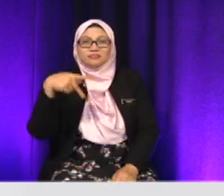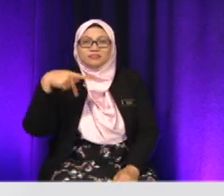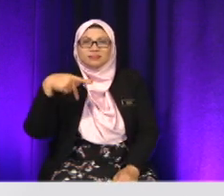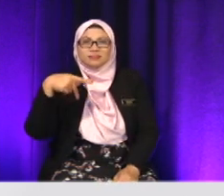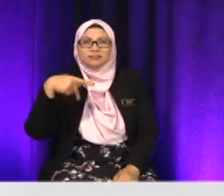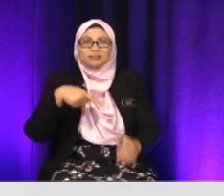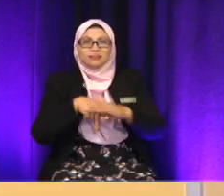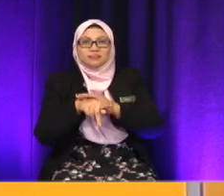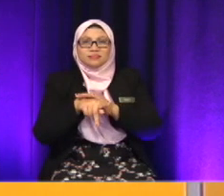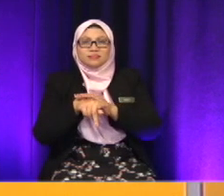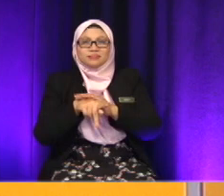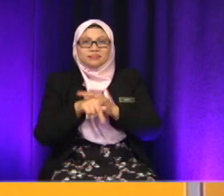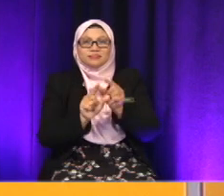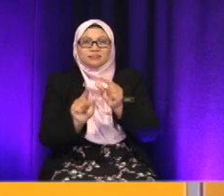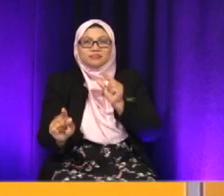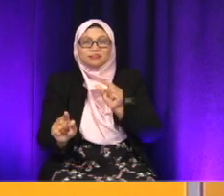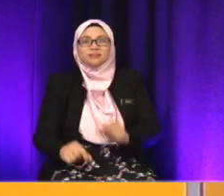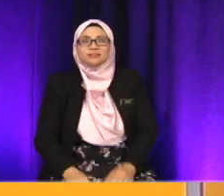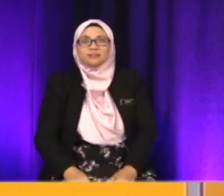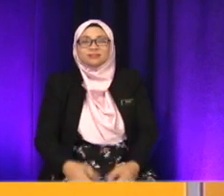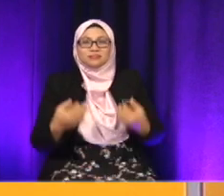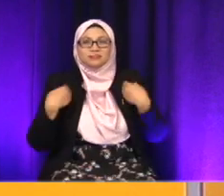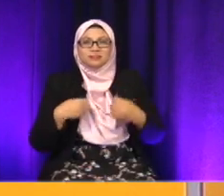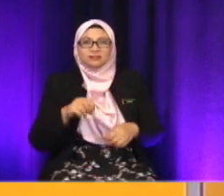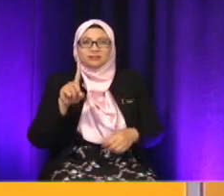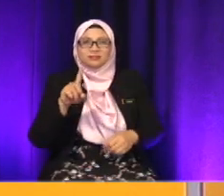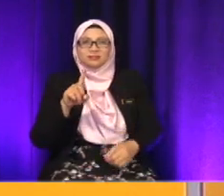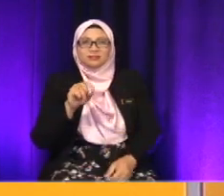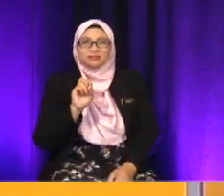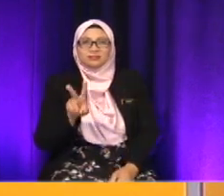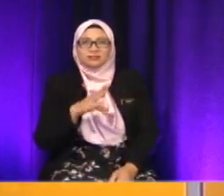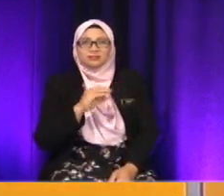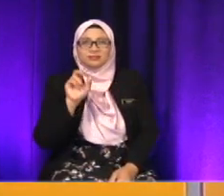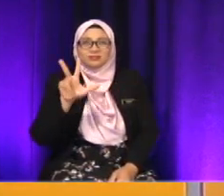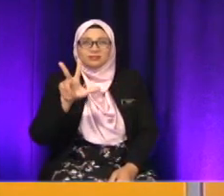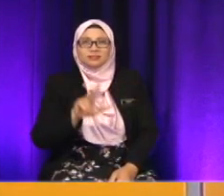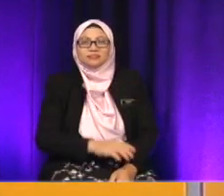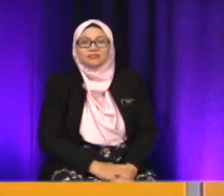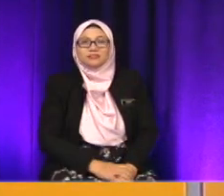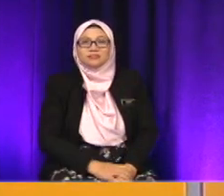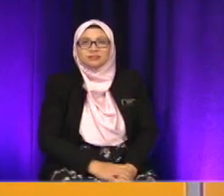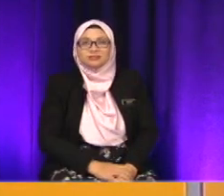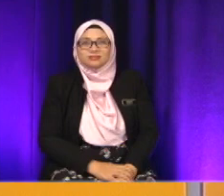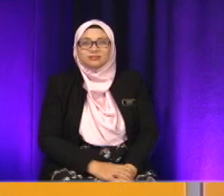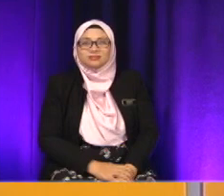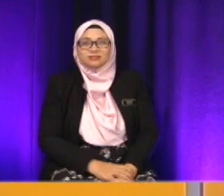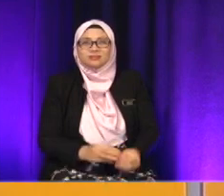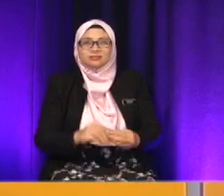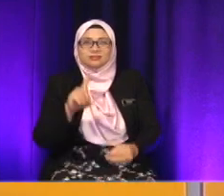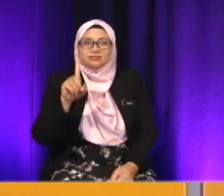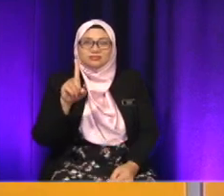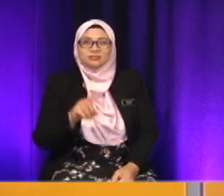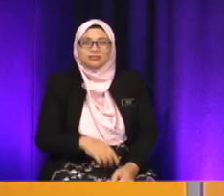1 2 2 dan juga yang pertama program